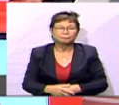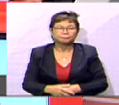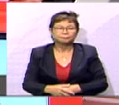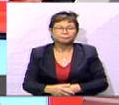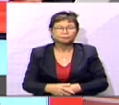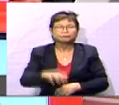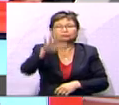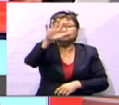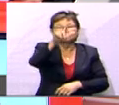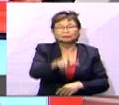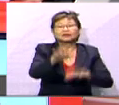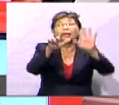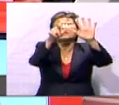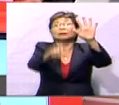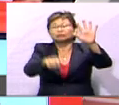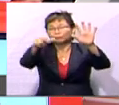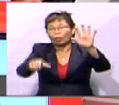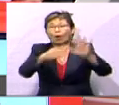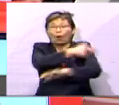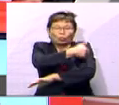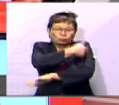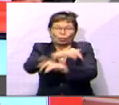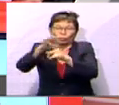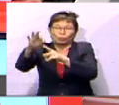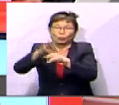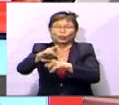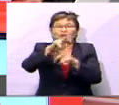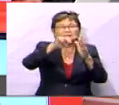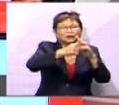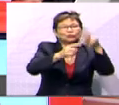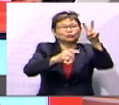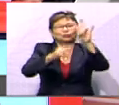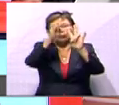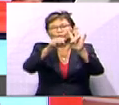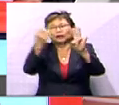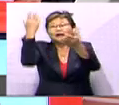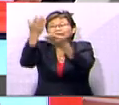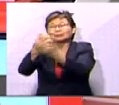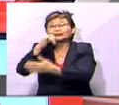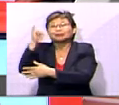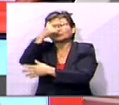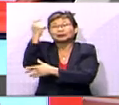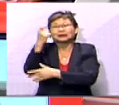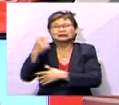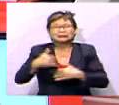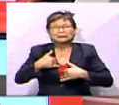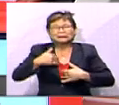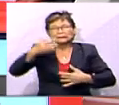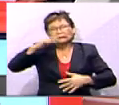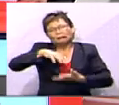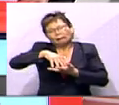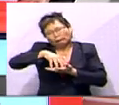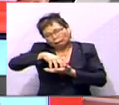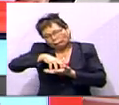Susulan lima individu dirawat di Hospital Pulau Pinang sejak 27 Disember hingga semalam akibat mengalami simptom